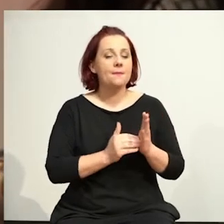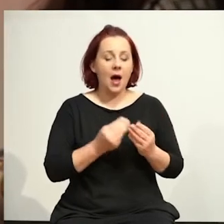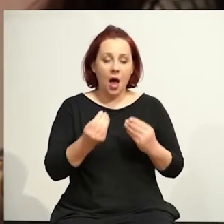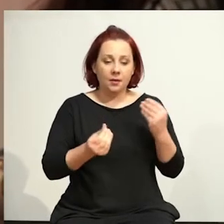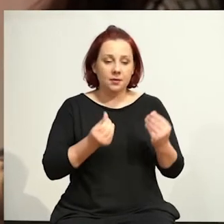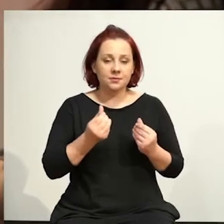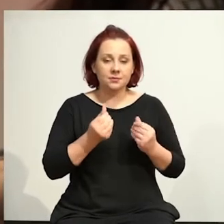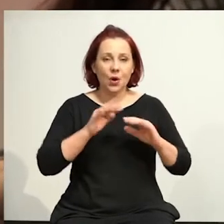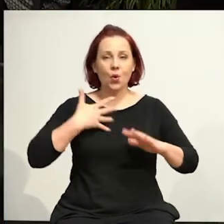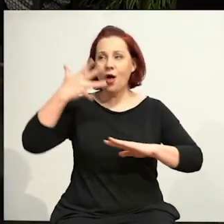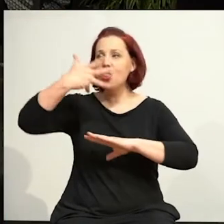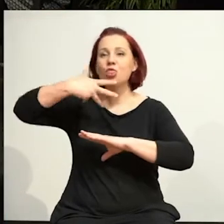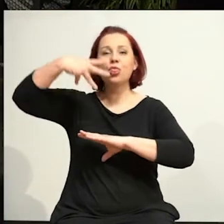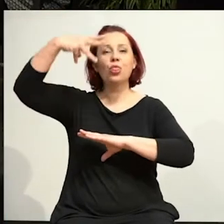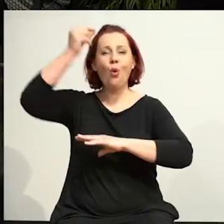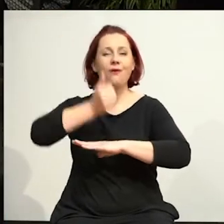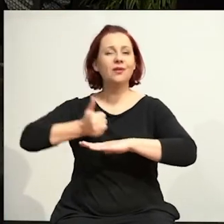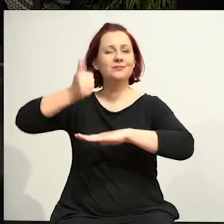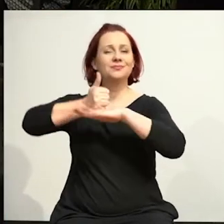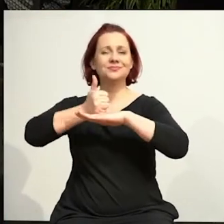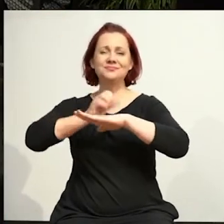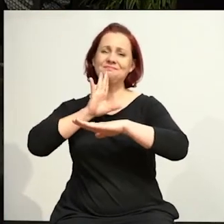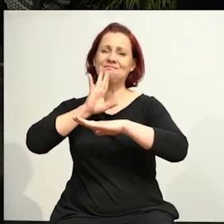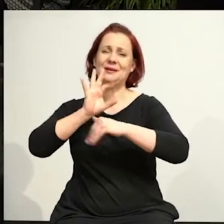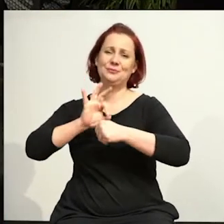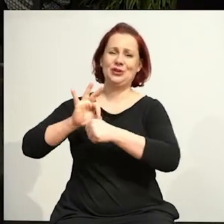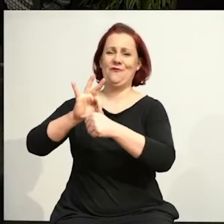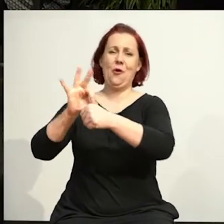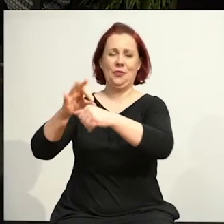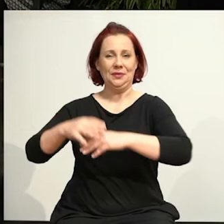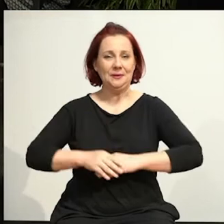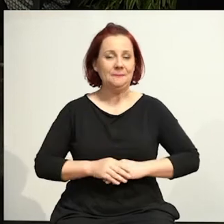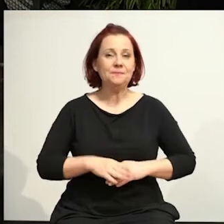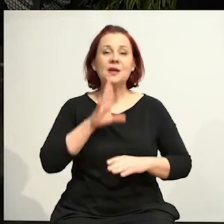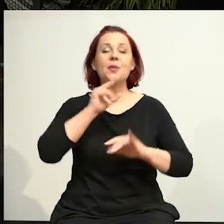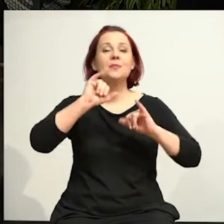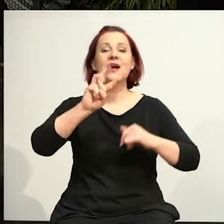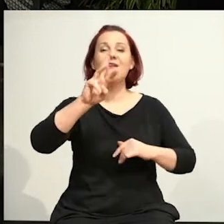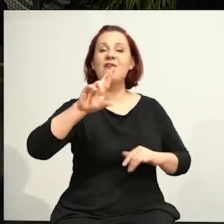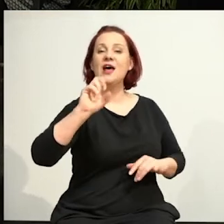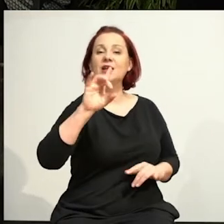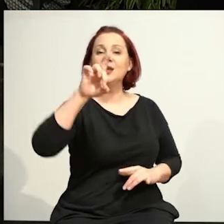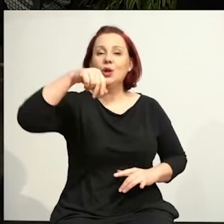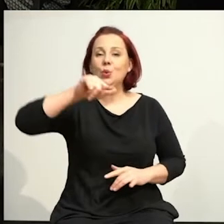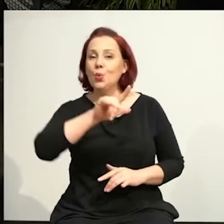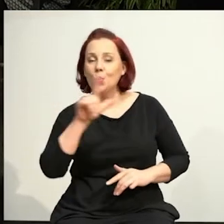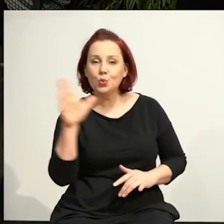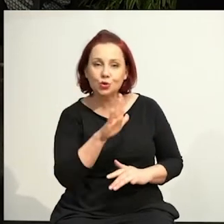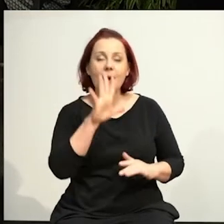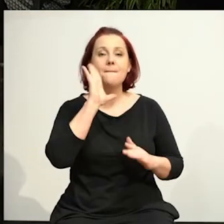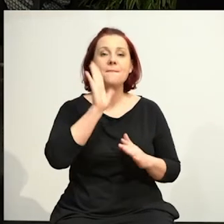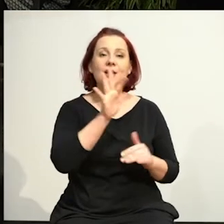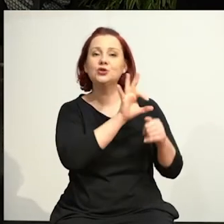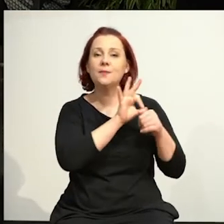takiego duchowego przewodnika, o coś w tym stylu. Tak to brzmiało, który niczym Wergiliusz poprowadzi Dantego przez